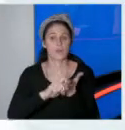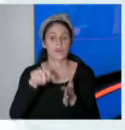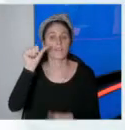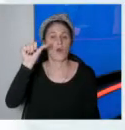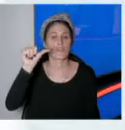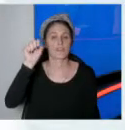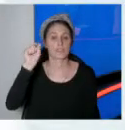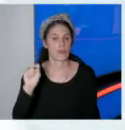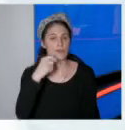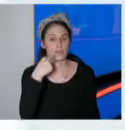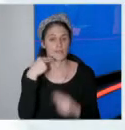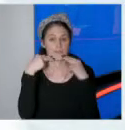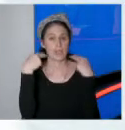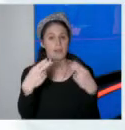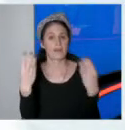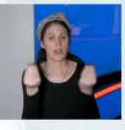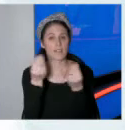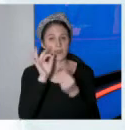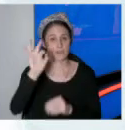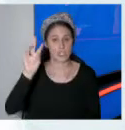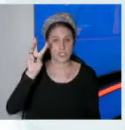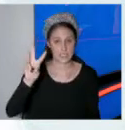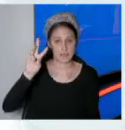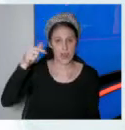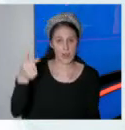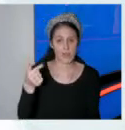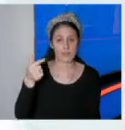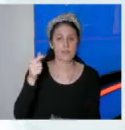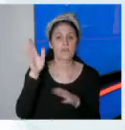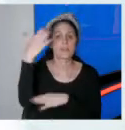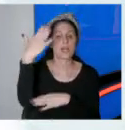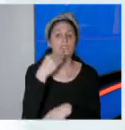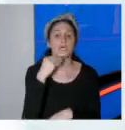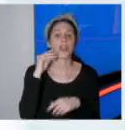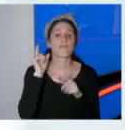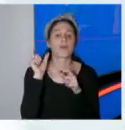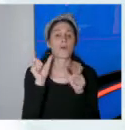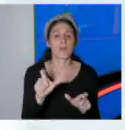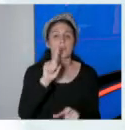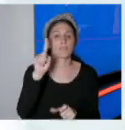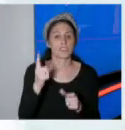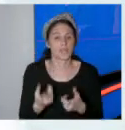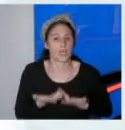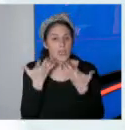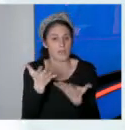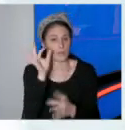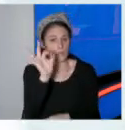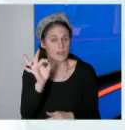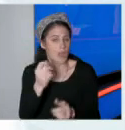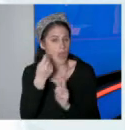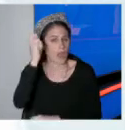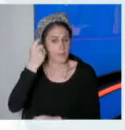סופר מגיב לדברים של שמחה גולדין. מדינת ישראל מחויבת למי שהקריבו למענה את היקר מכל, נוכח